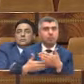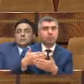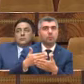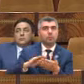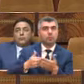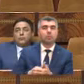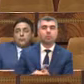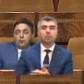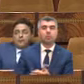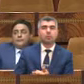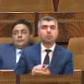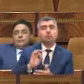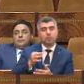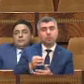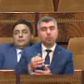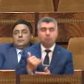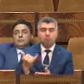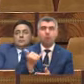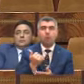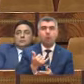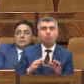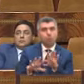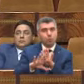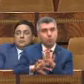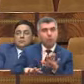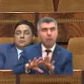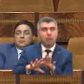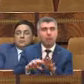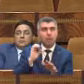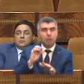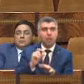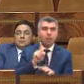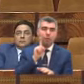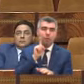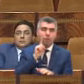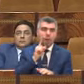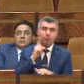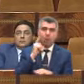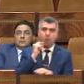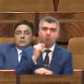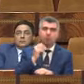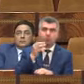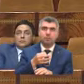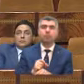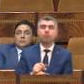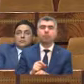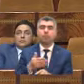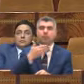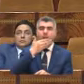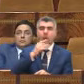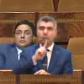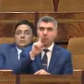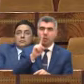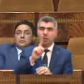يعني حتى هما يوليو عنصر فعال في المجتمع، لانه رجل او لا امراه او بالاخص يعني تنشوفوا الحمد لله يعني